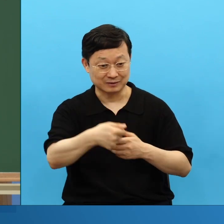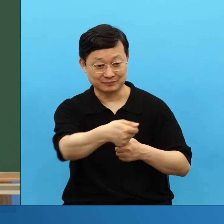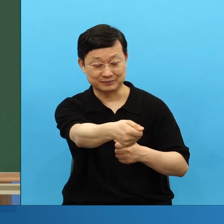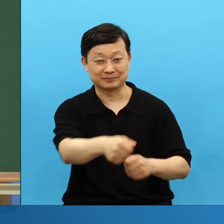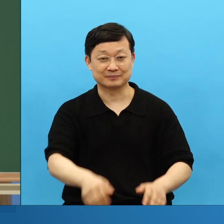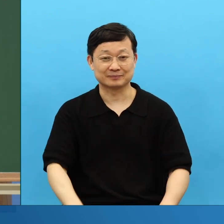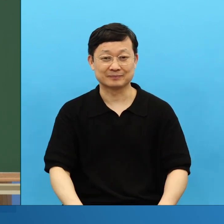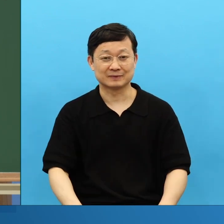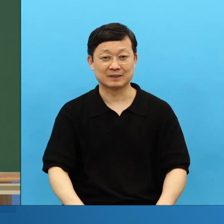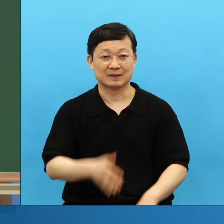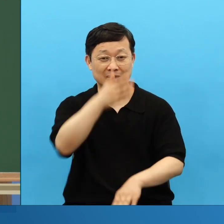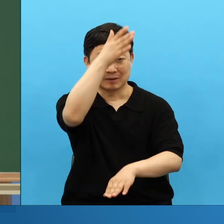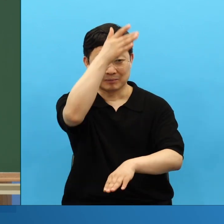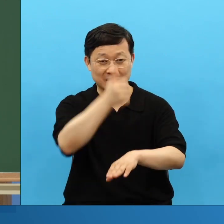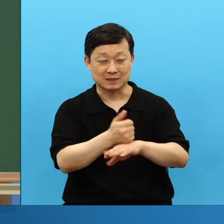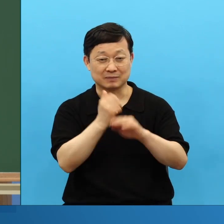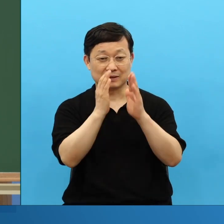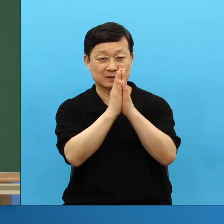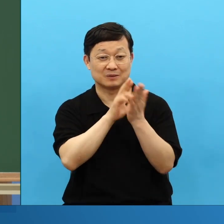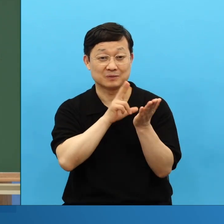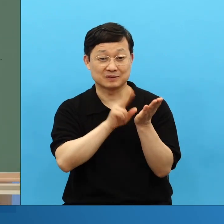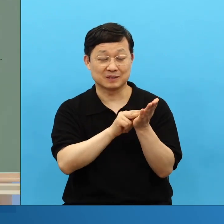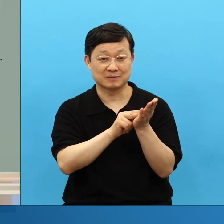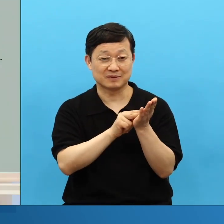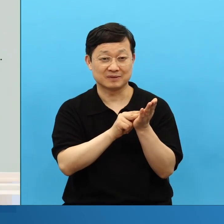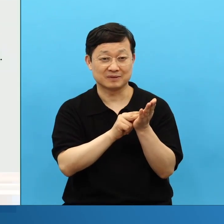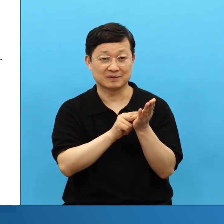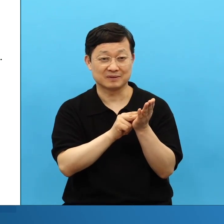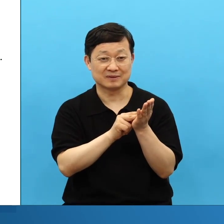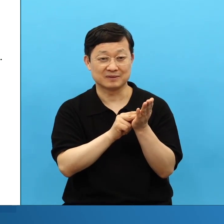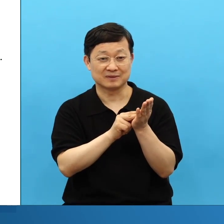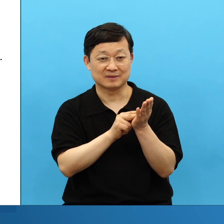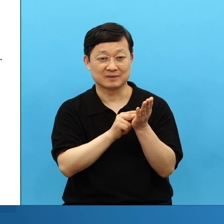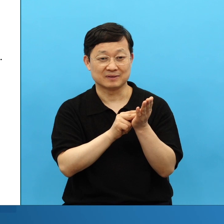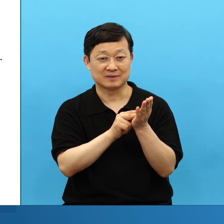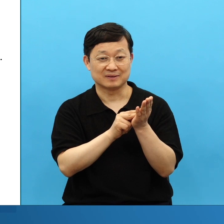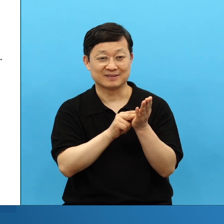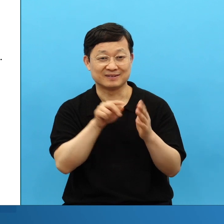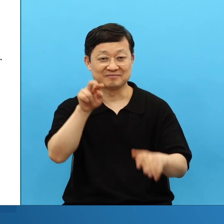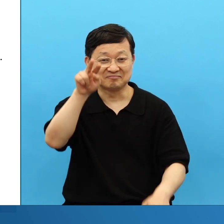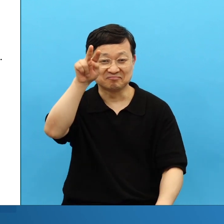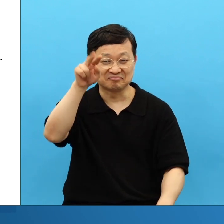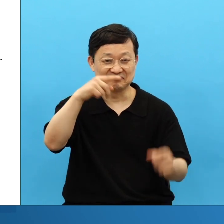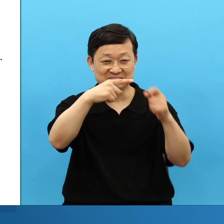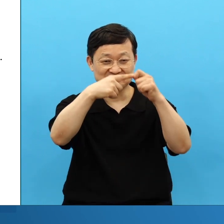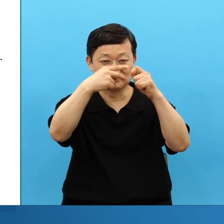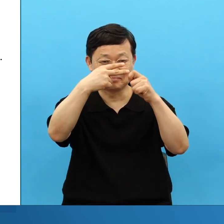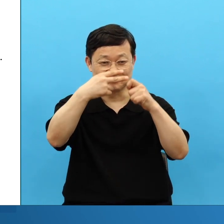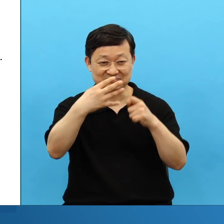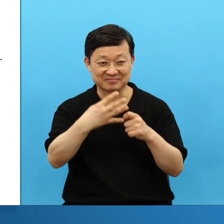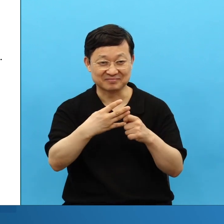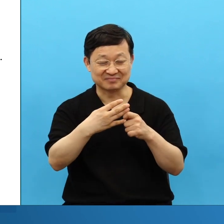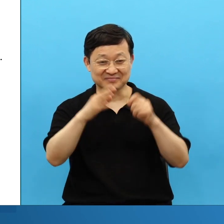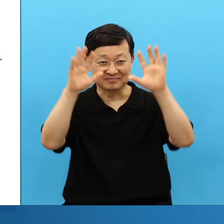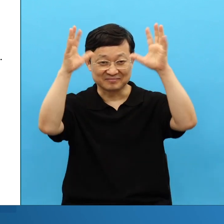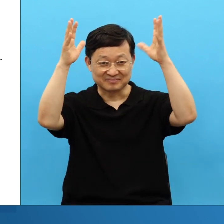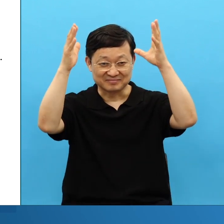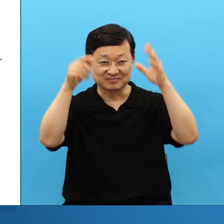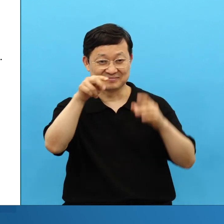이렇게 해서 마지막 기도 제목 떼어주세요. 우리와 같은 박수를 제가 받고 마치려고 이렇게 책도